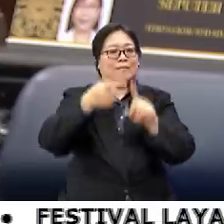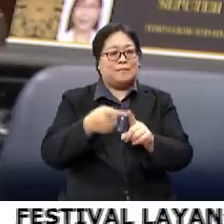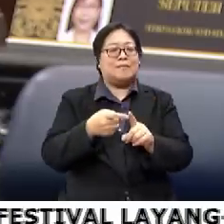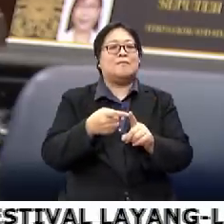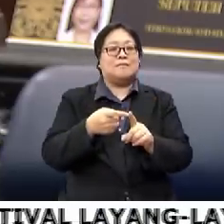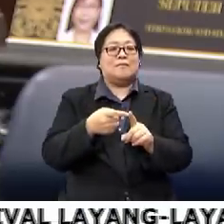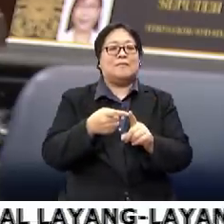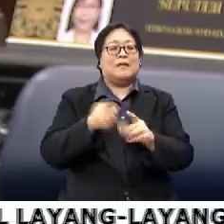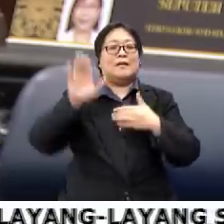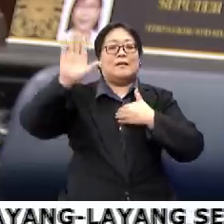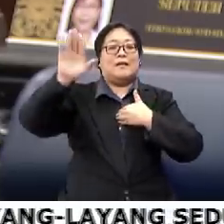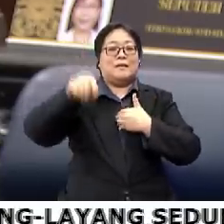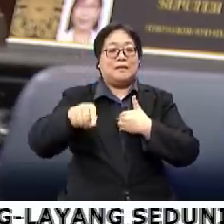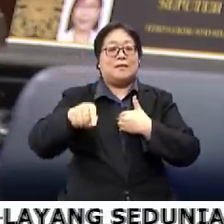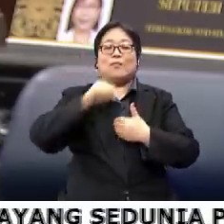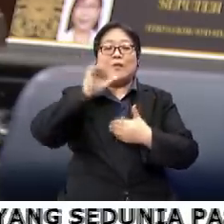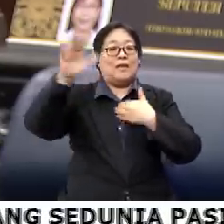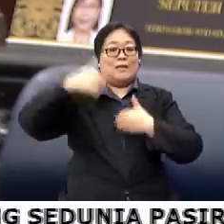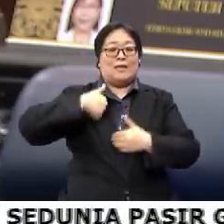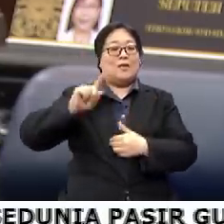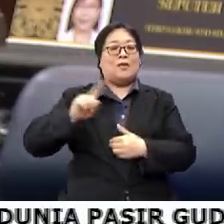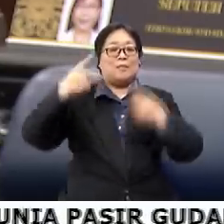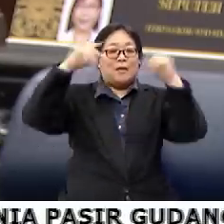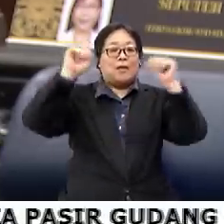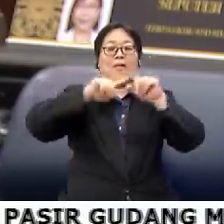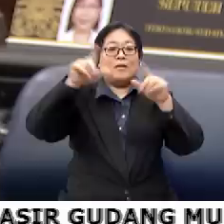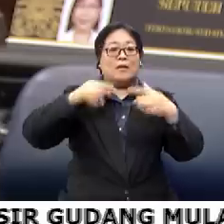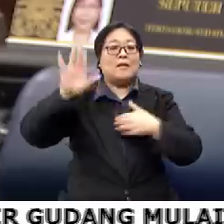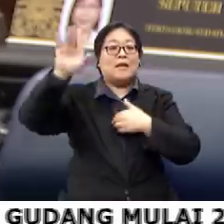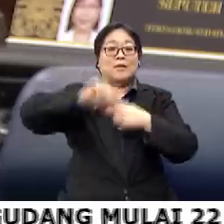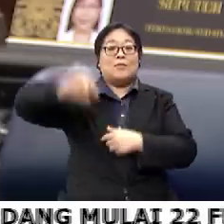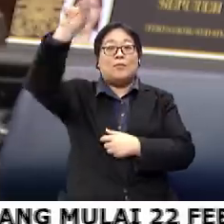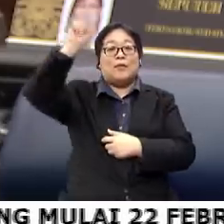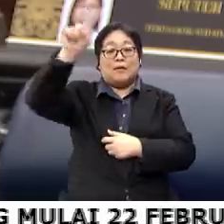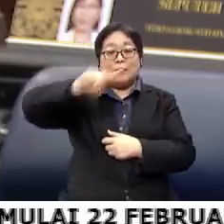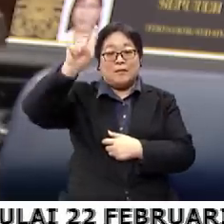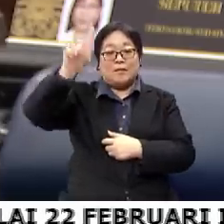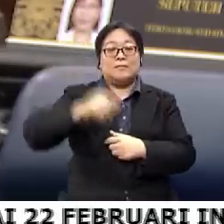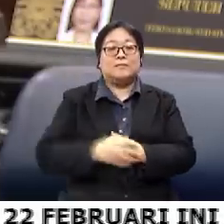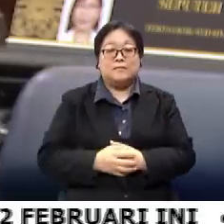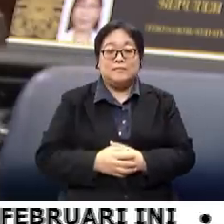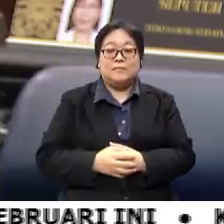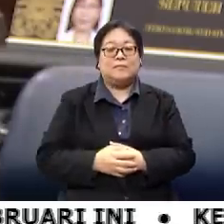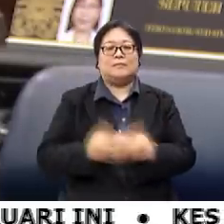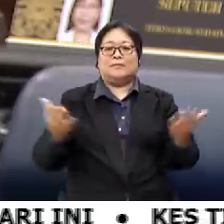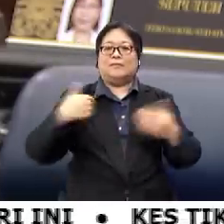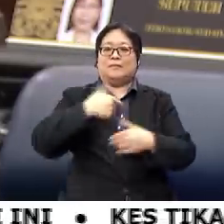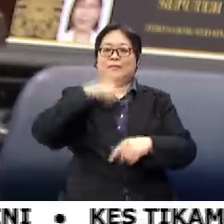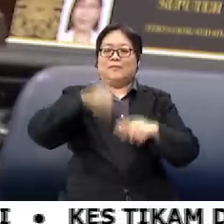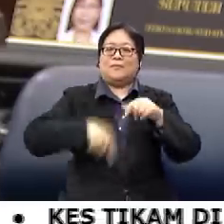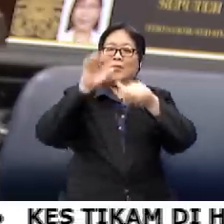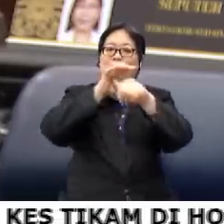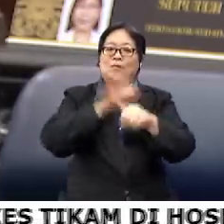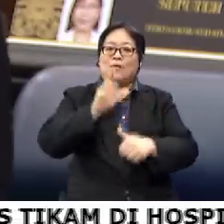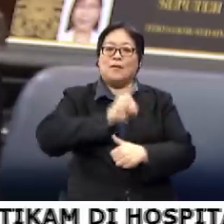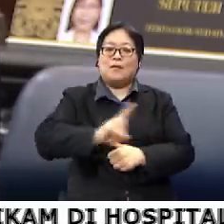dengan janji, bukan janji kepada saya Presiden, janji kepada Allah Subhanahu Wa Taala. Wallahi wa billahi wa tallahi. takkanlah kita persendahkan